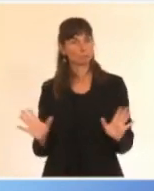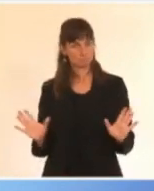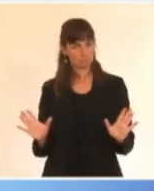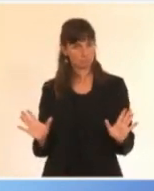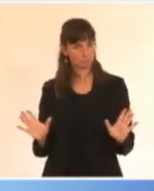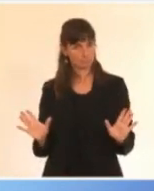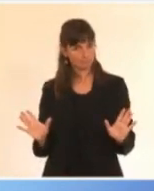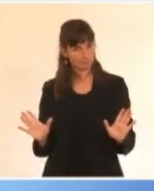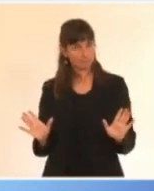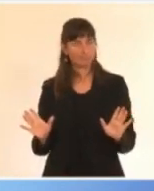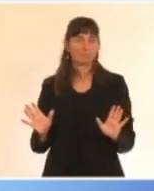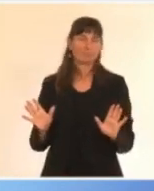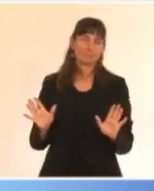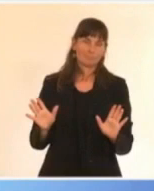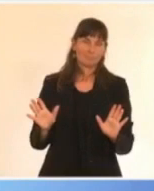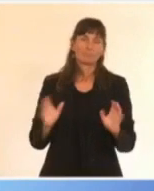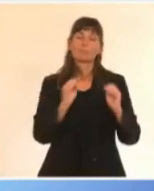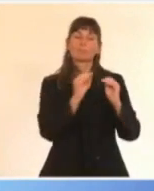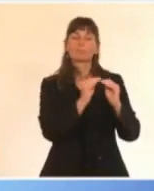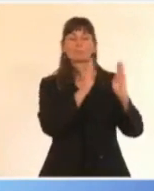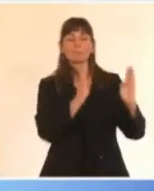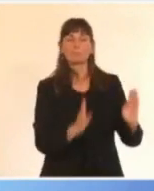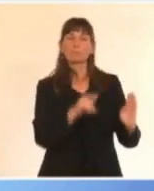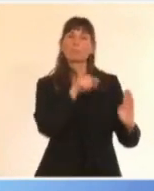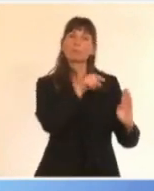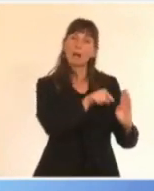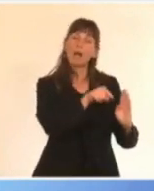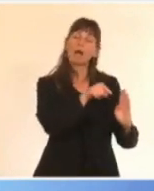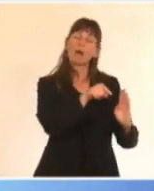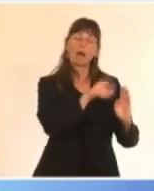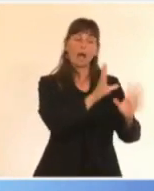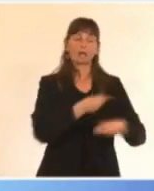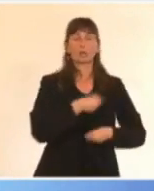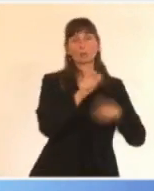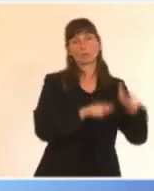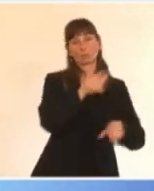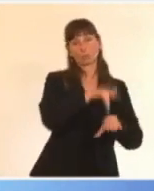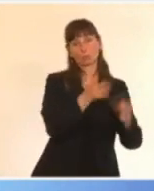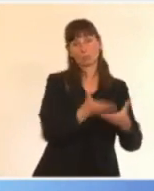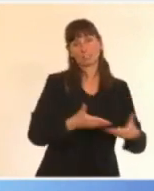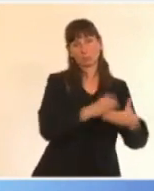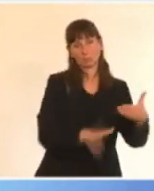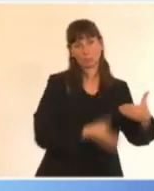les établissements qui accueillent cette fois-ci des personnes en situation de handicap. Et je m'en